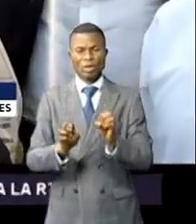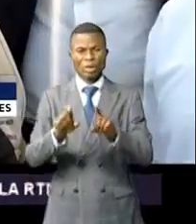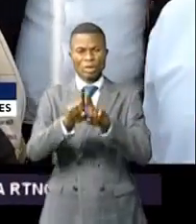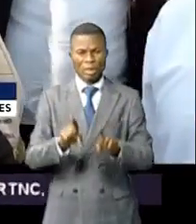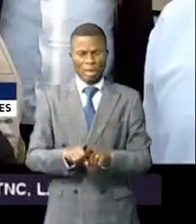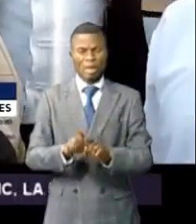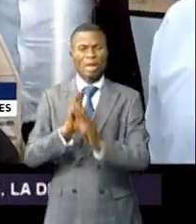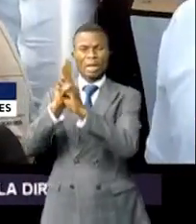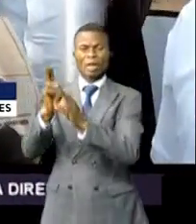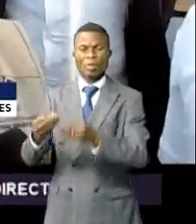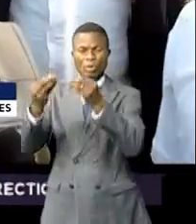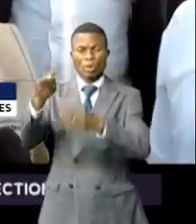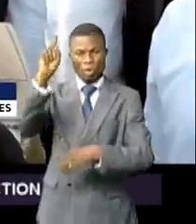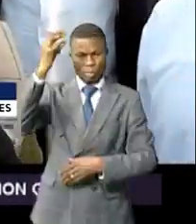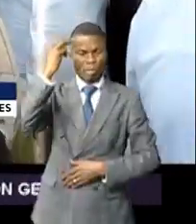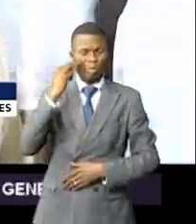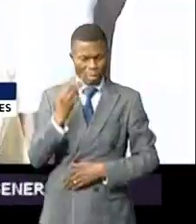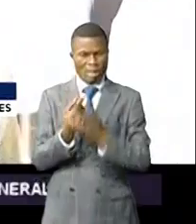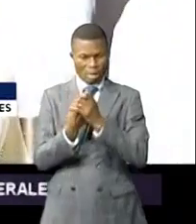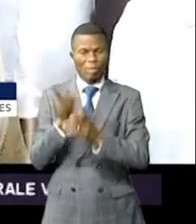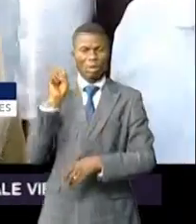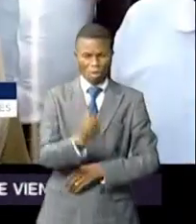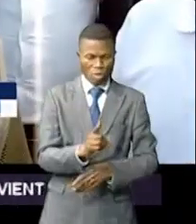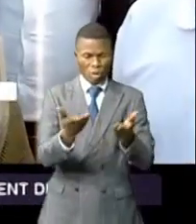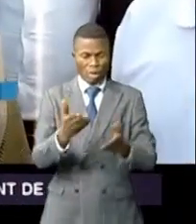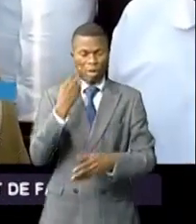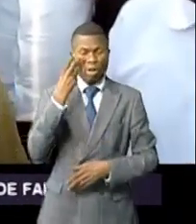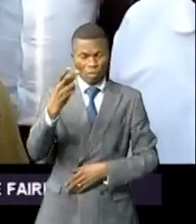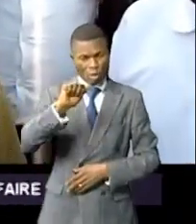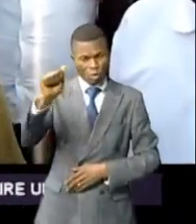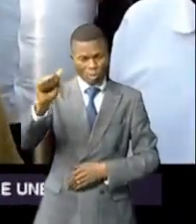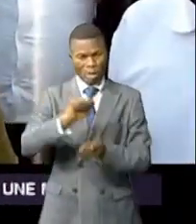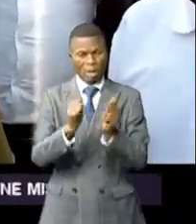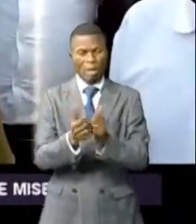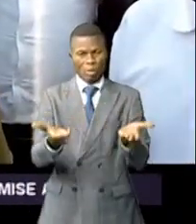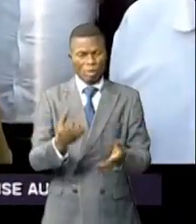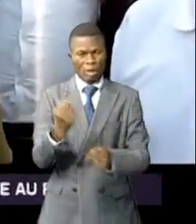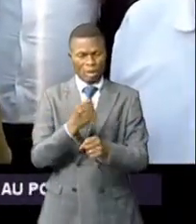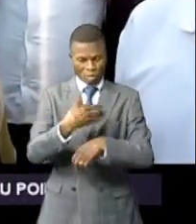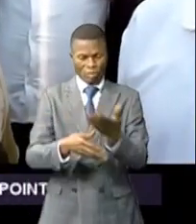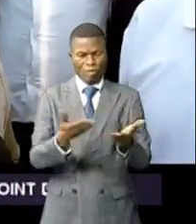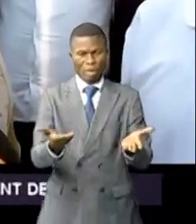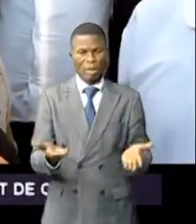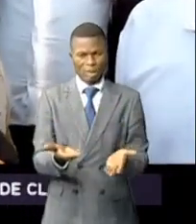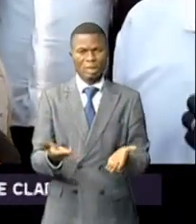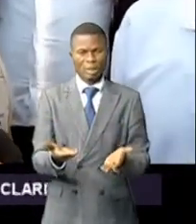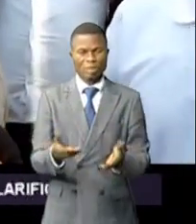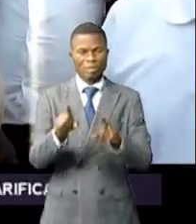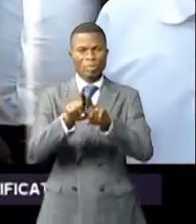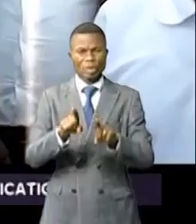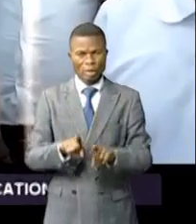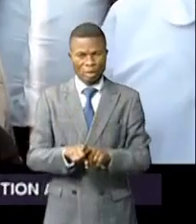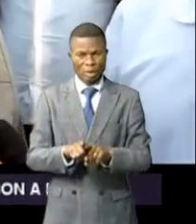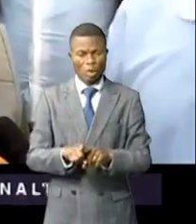Premier ministre qui ne va pas tarder de venir se rendre compte lui-même du travail qui a déjà été réalisé et